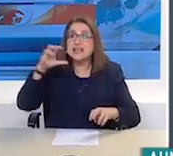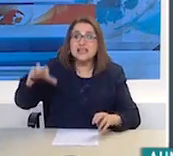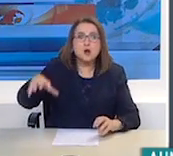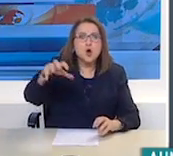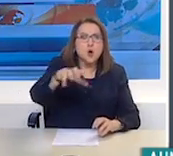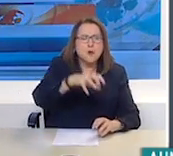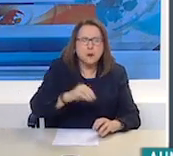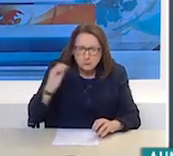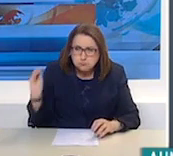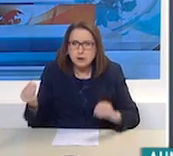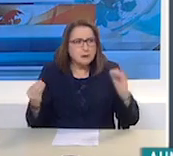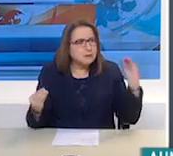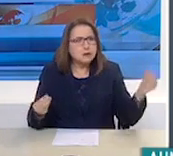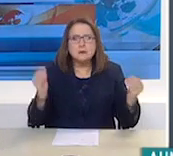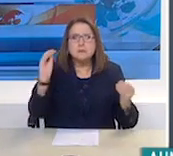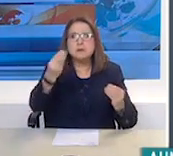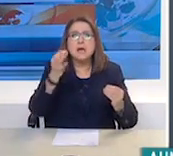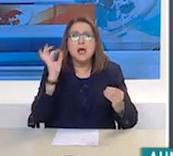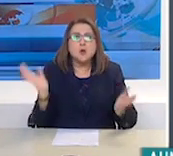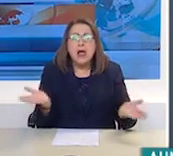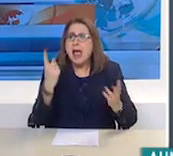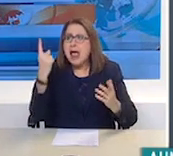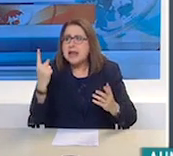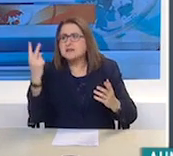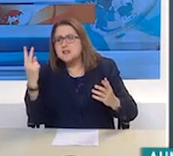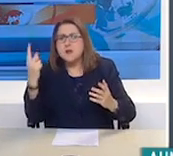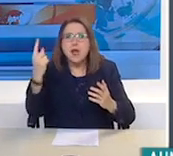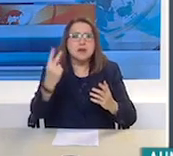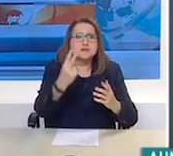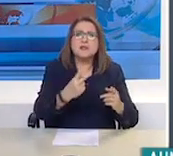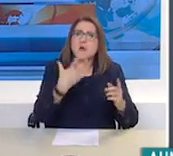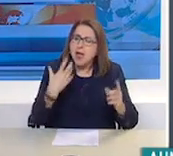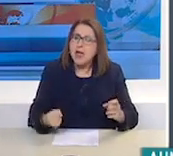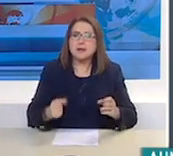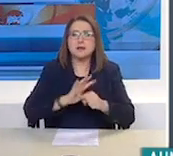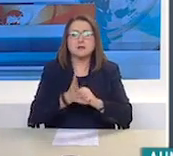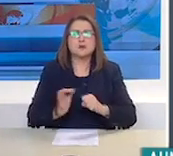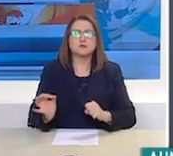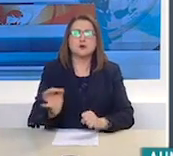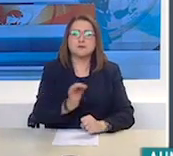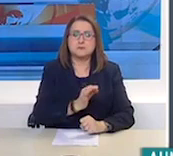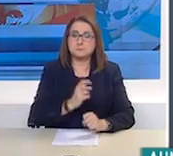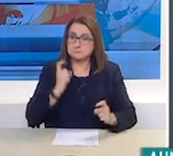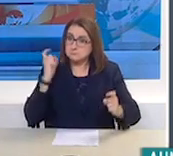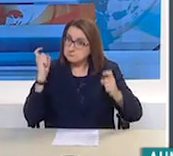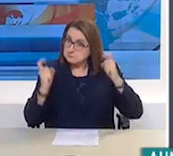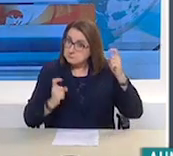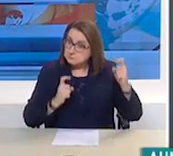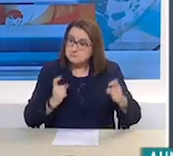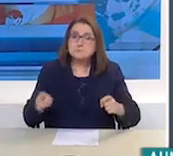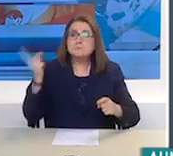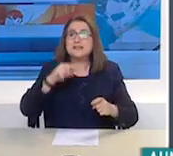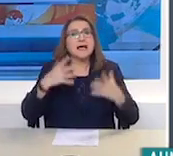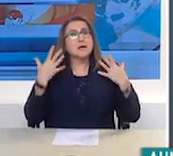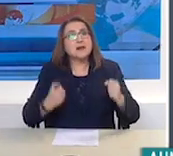τουλάχιστον ένα κρούσμα σε κάθε γυροκομείο. Ενώ σε κάποια από αυτά υπήρχε σαφής επιδημιολογική συσχέτιση με το πρώτο γυροκομείο, δηλαδή προσωπικό που μοίραζε